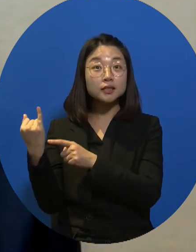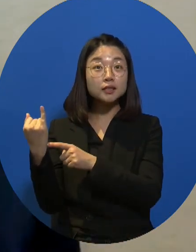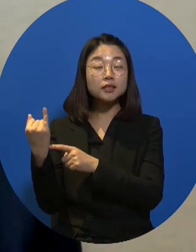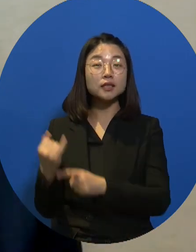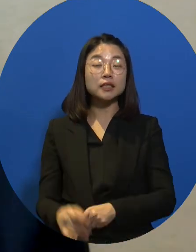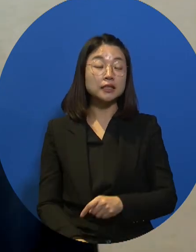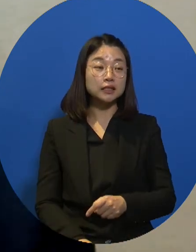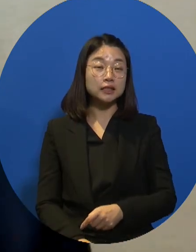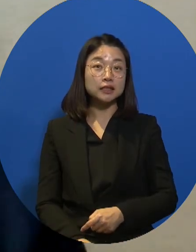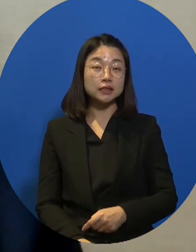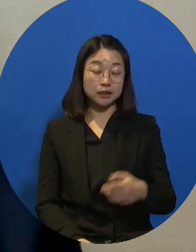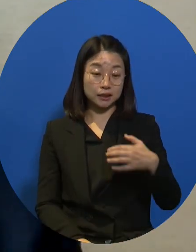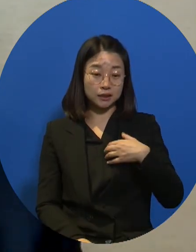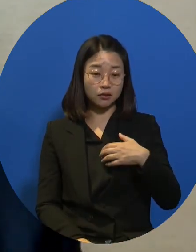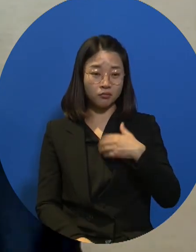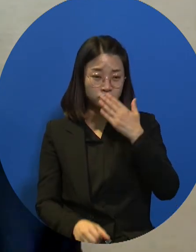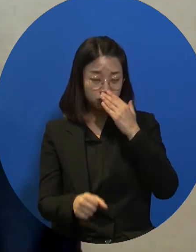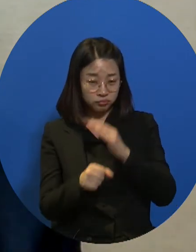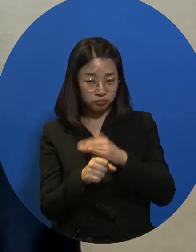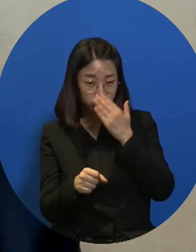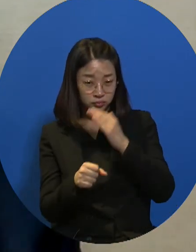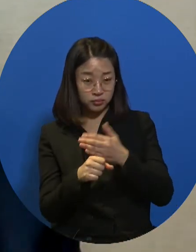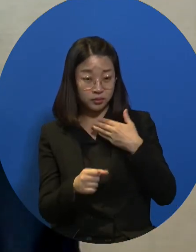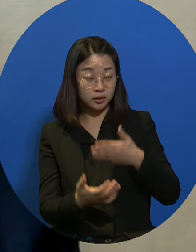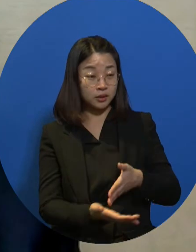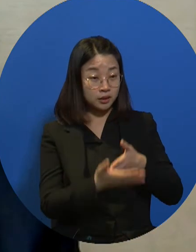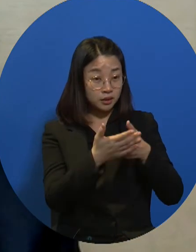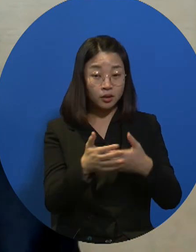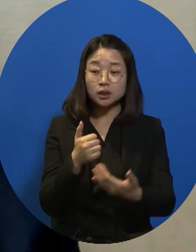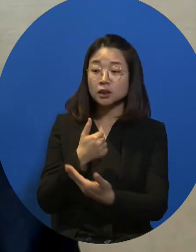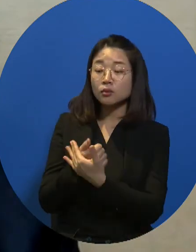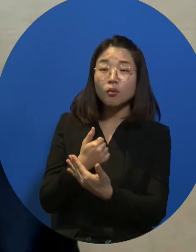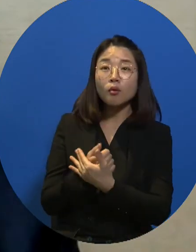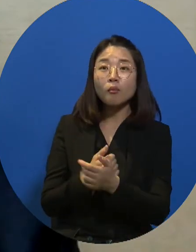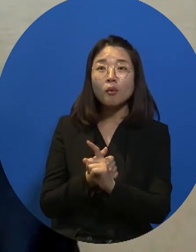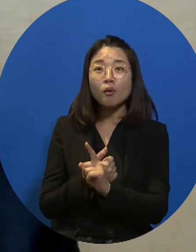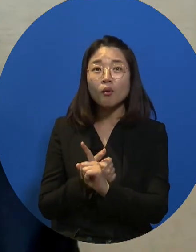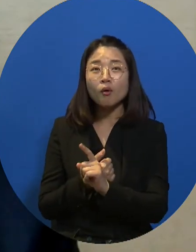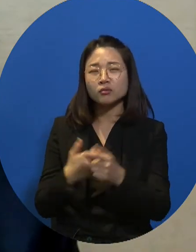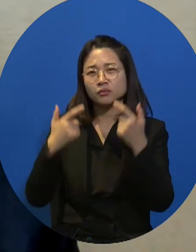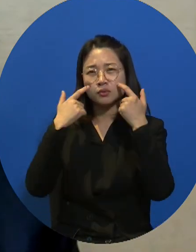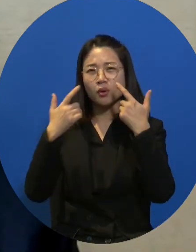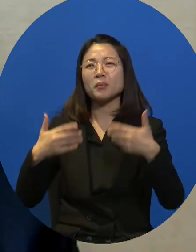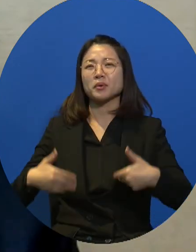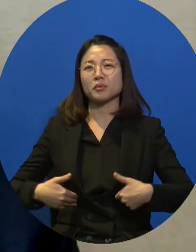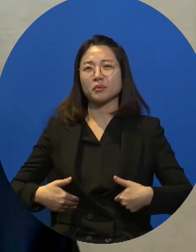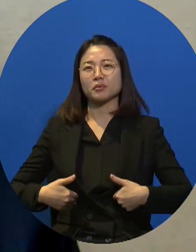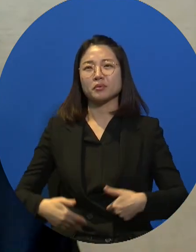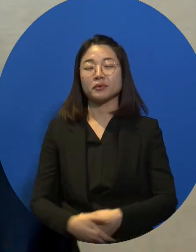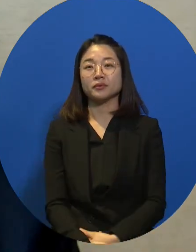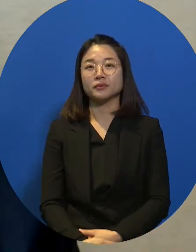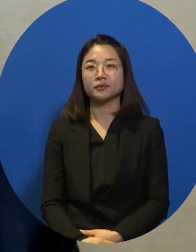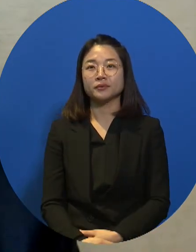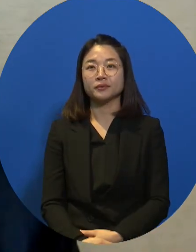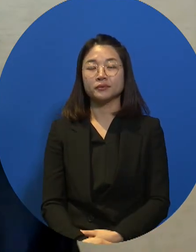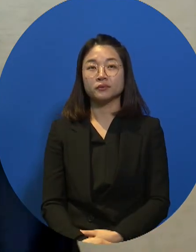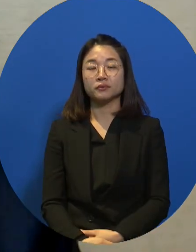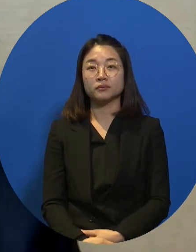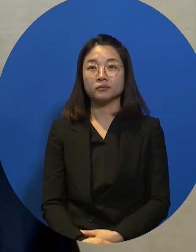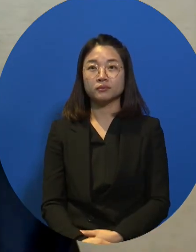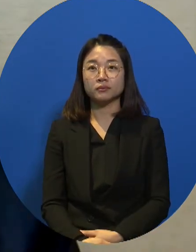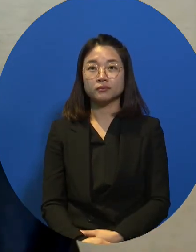이 개인 진정을 하는데 지원 체계가 명확히 있어야 되겠다 생각이 됩니다.